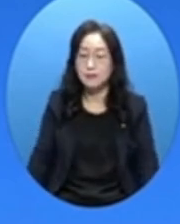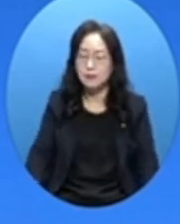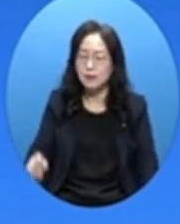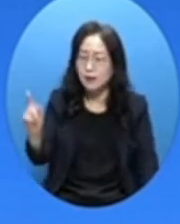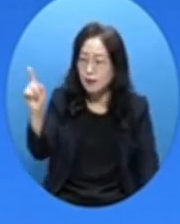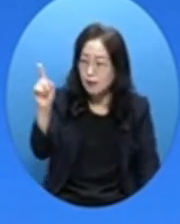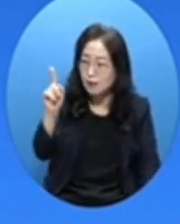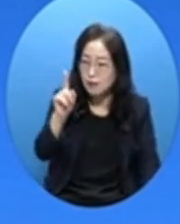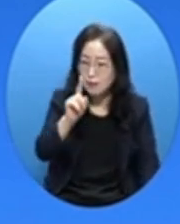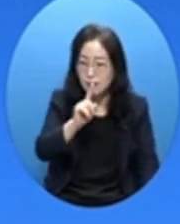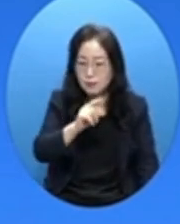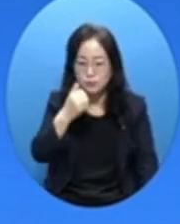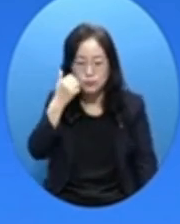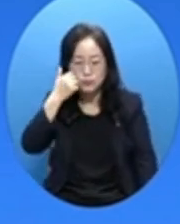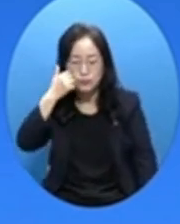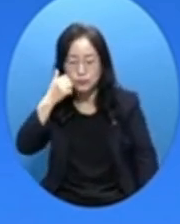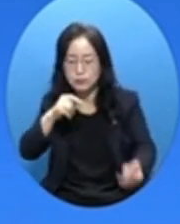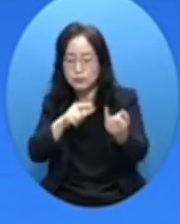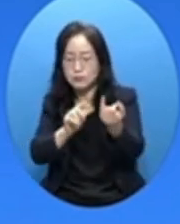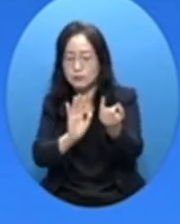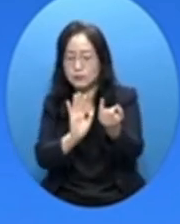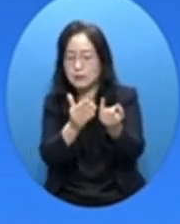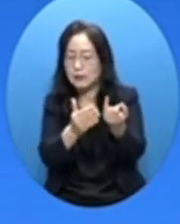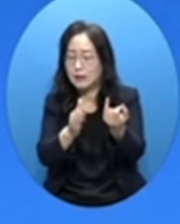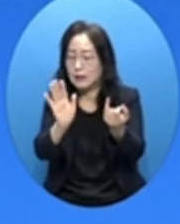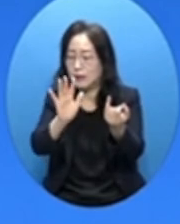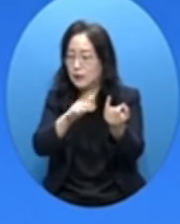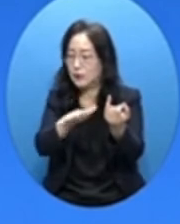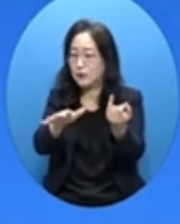아무도 이 앤을 돌아보지 않으려고 할 때